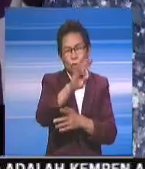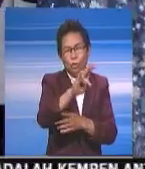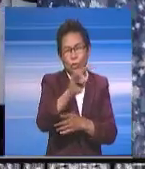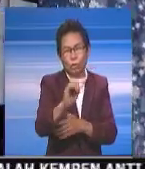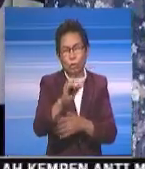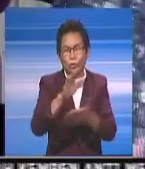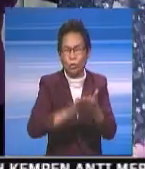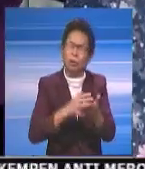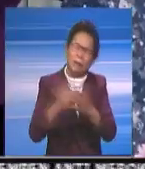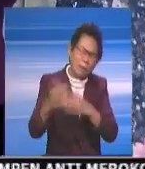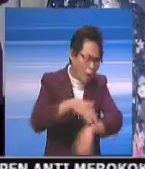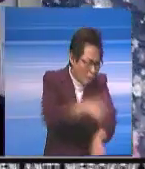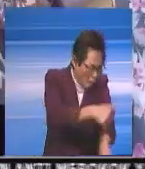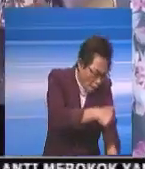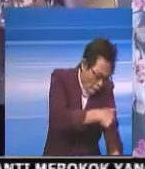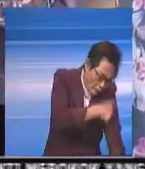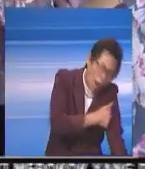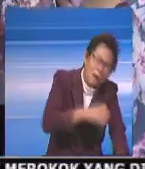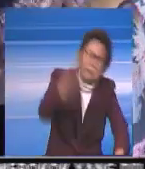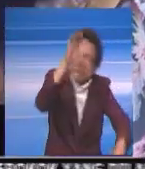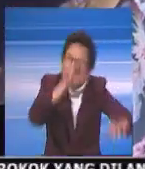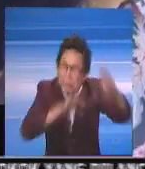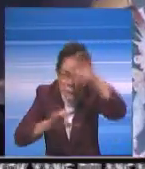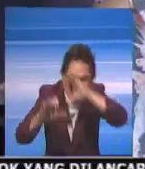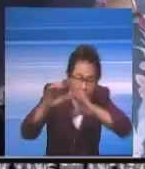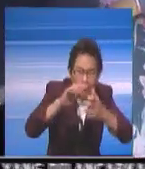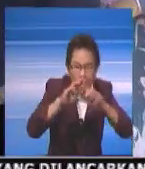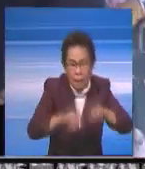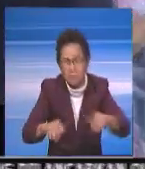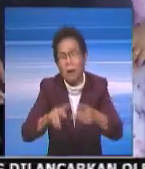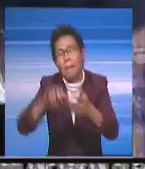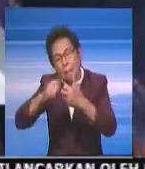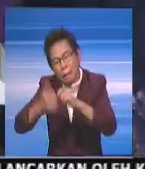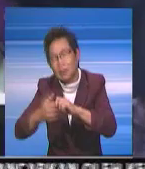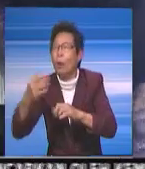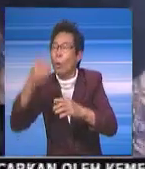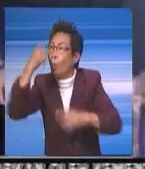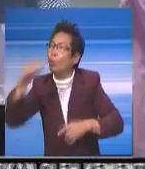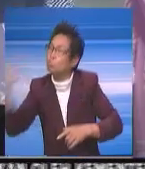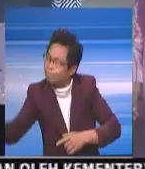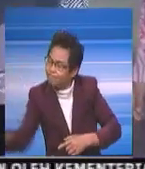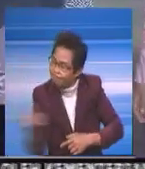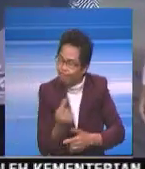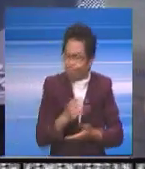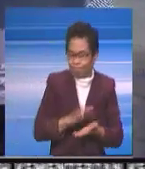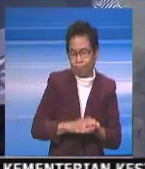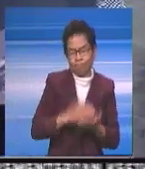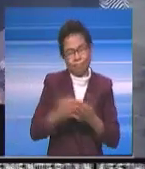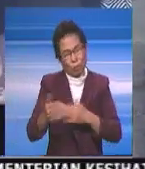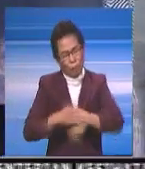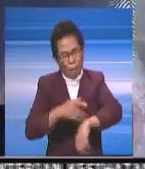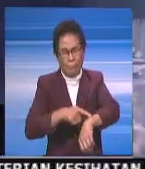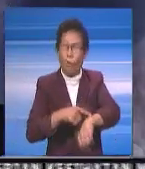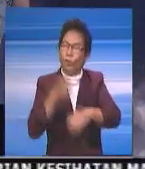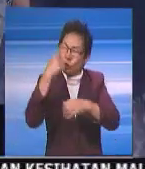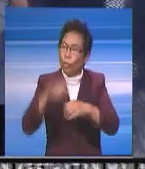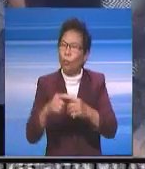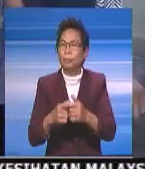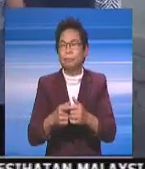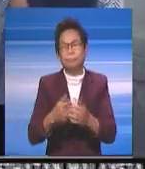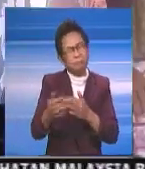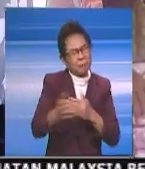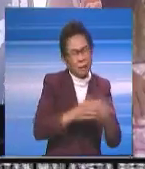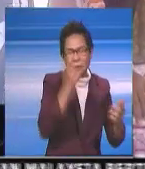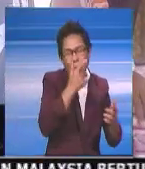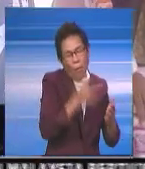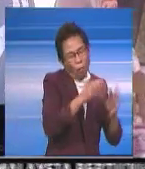arti putus asa dan jemu menjejaki pelajar bermasalah untuk hadir ke sekolah tanpa menghiraukan masa untuk bersama keluarga dan sanggup menggunakan